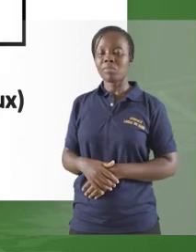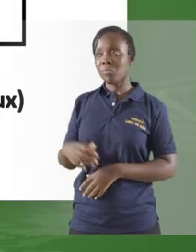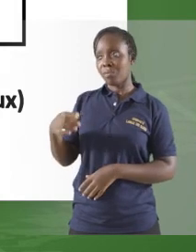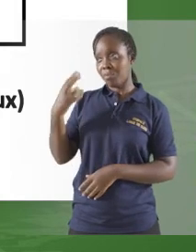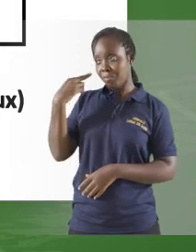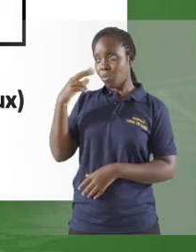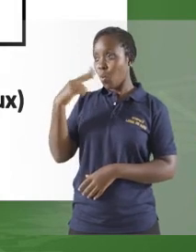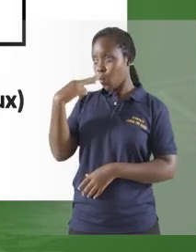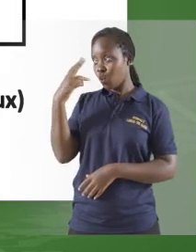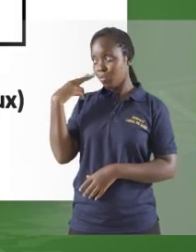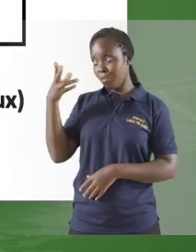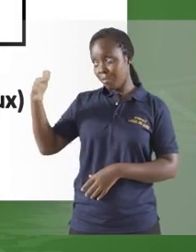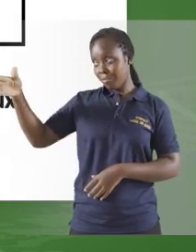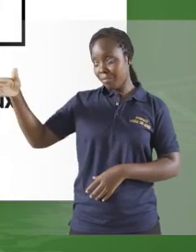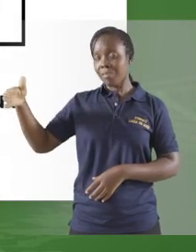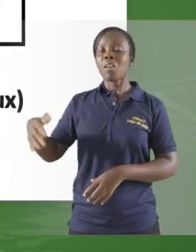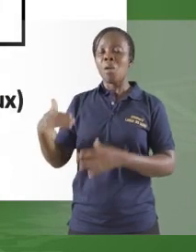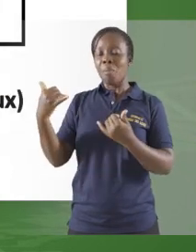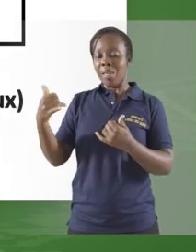pour la première entrée. La deuxième entrée,